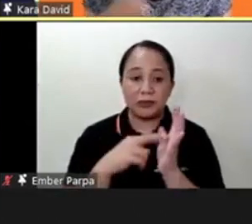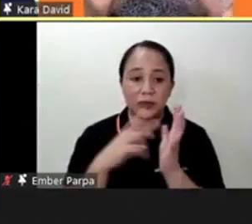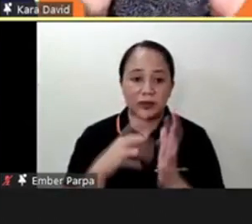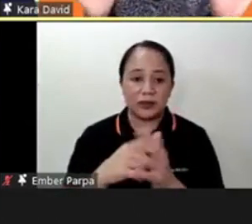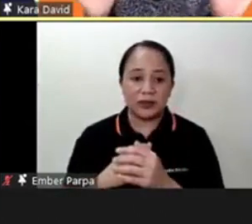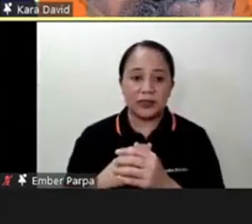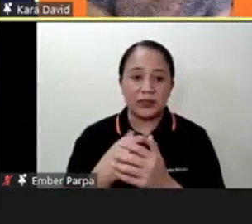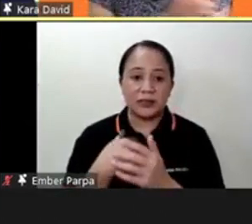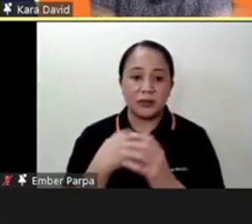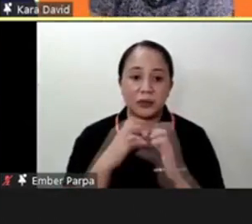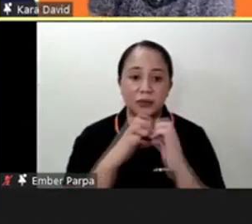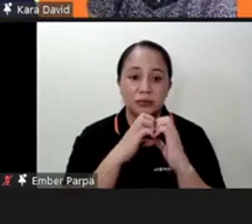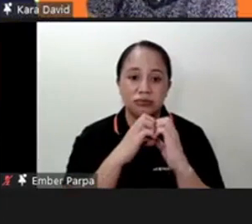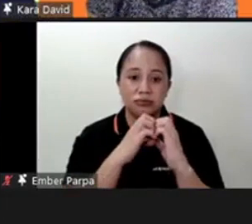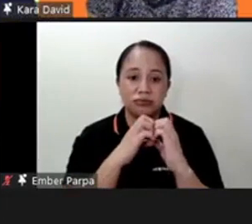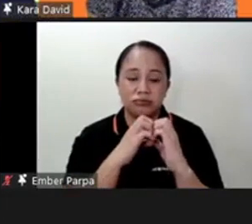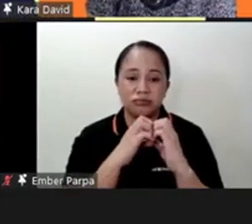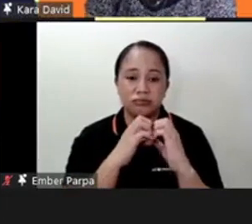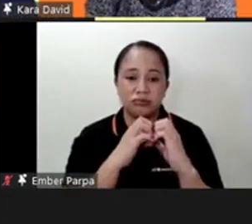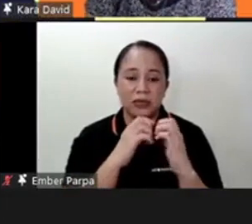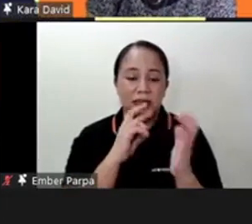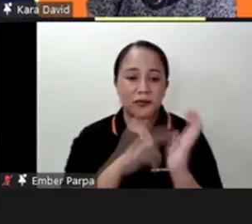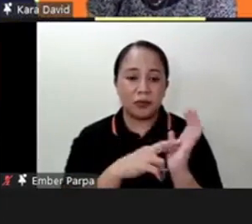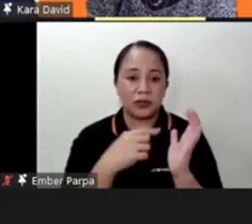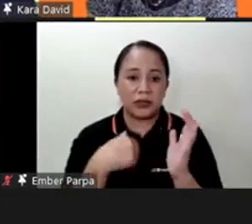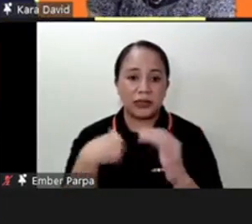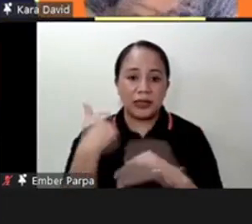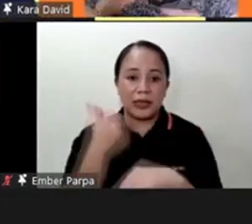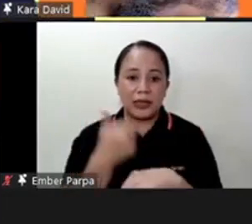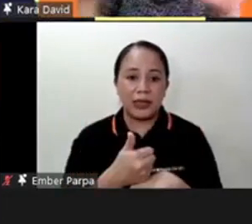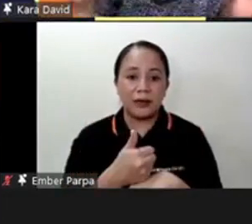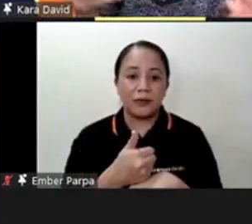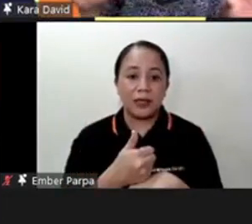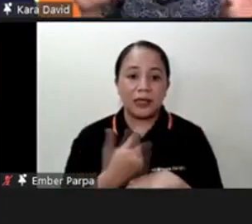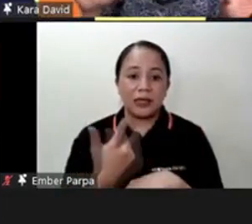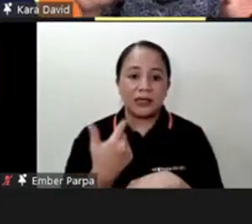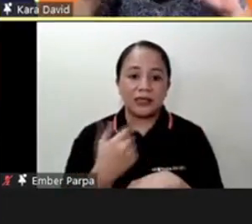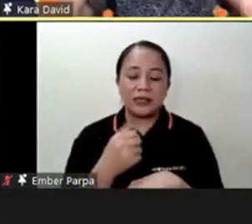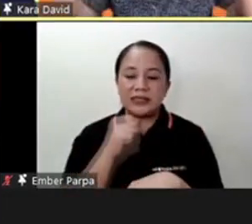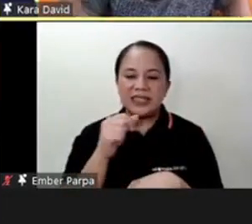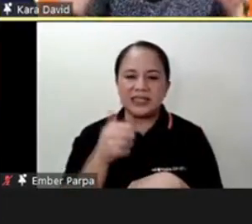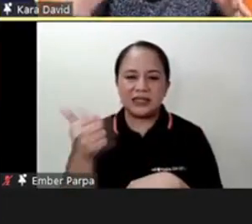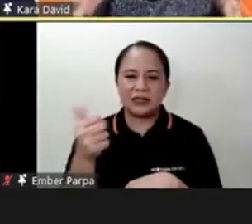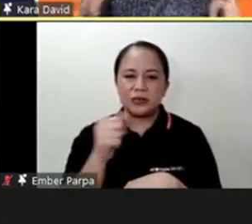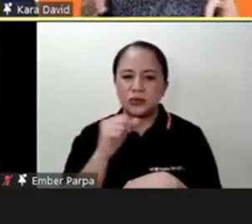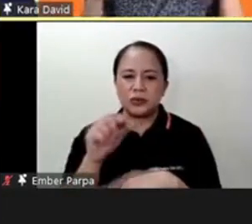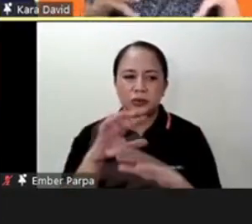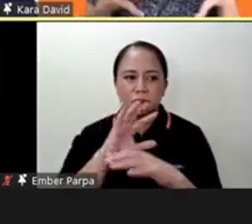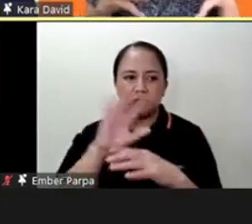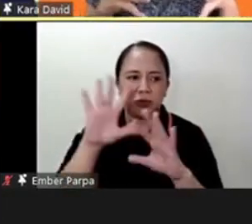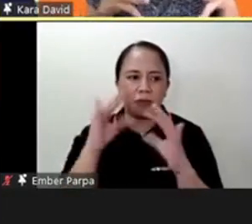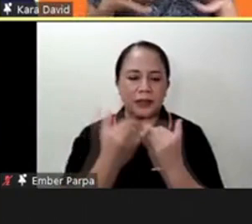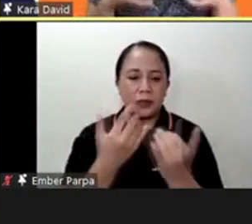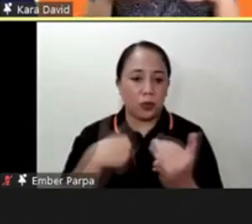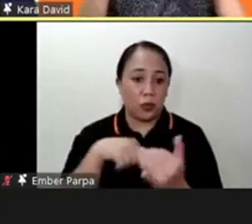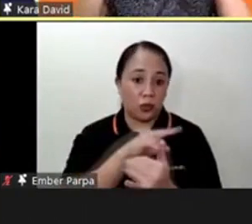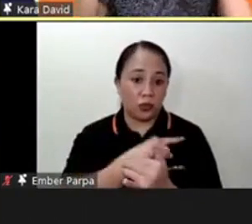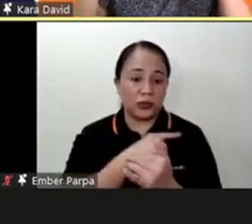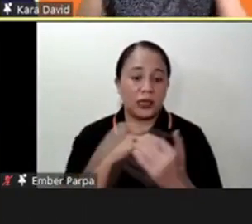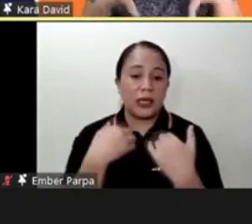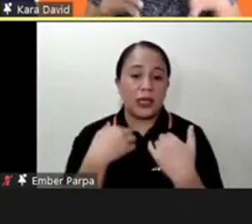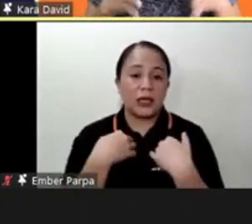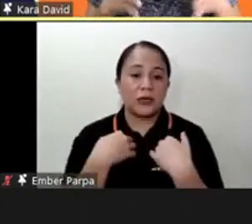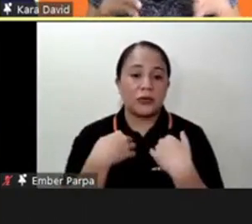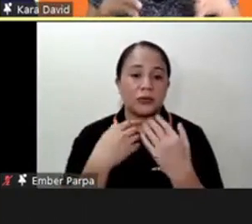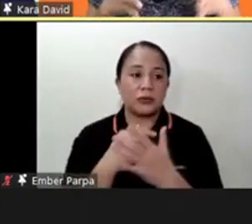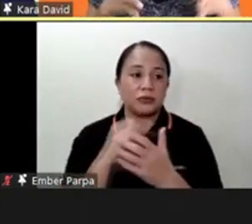mga kapuso reporters, nag-set up na kami. Kami lang, it's not really the whole company, pero kaming mga reporters,